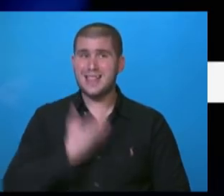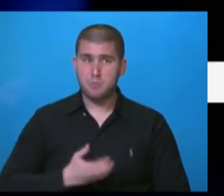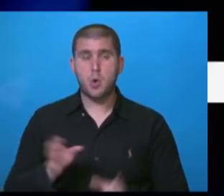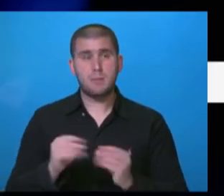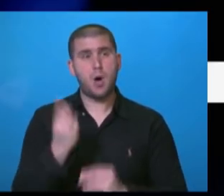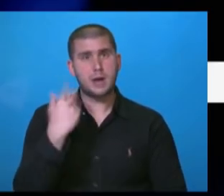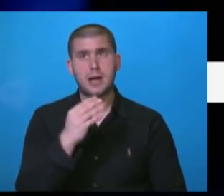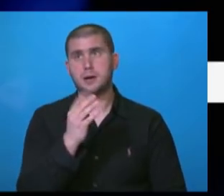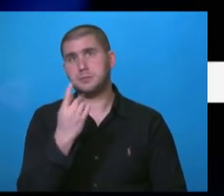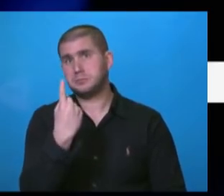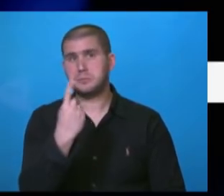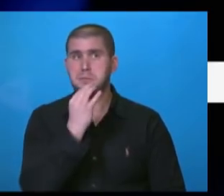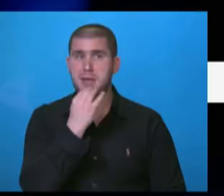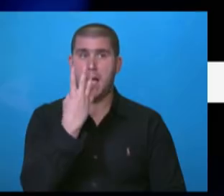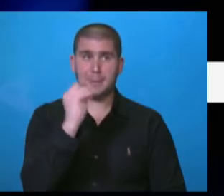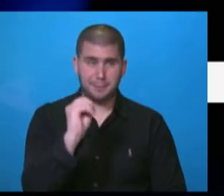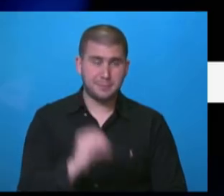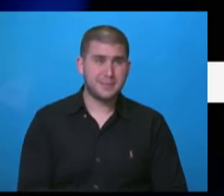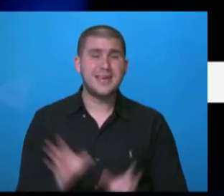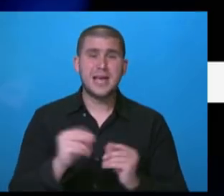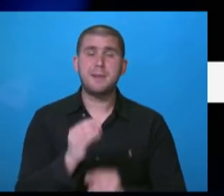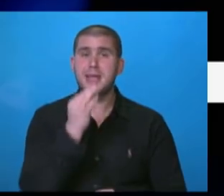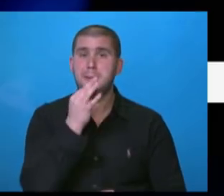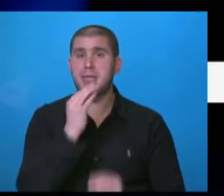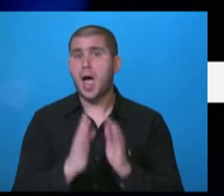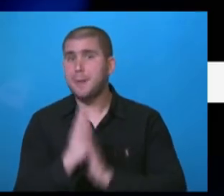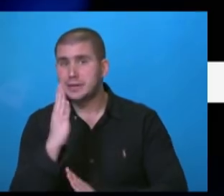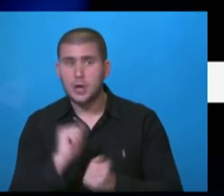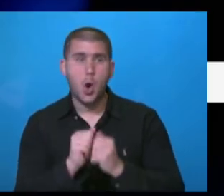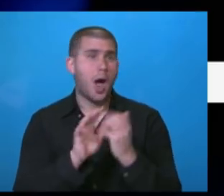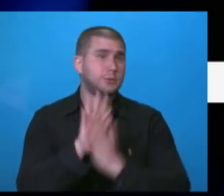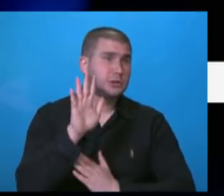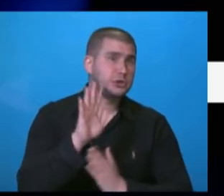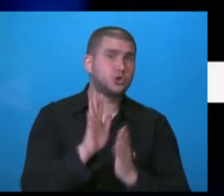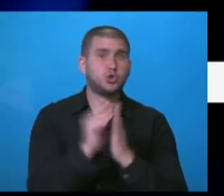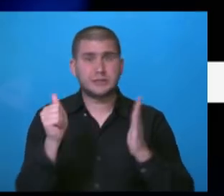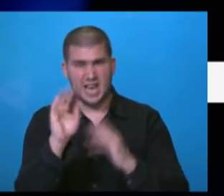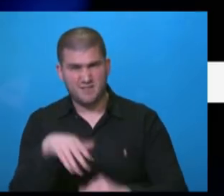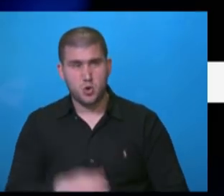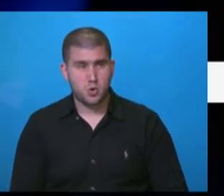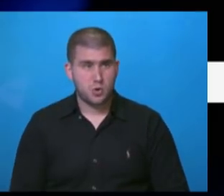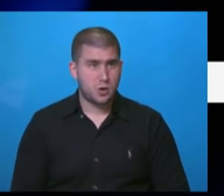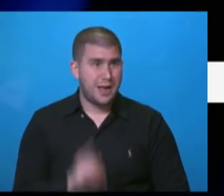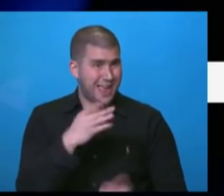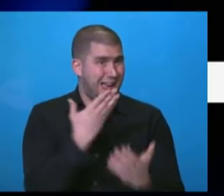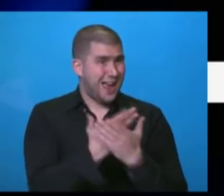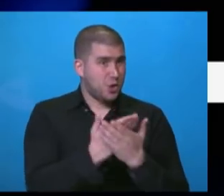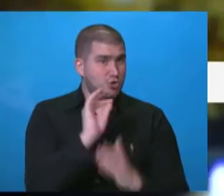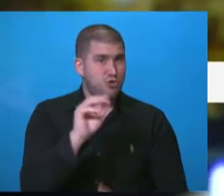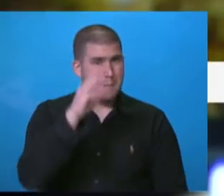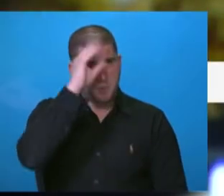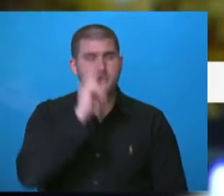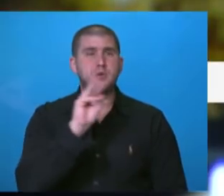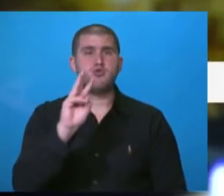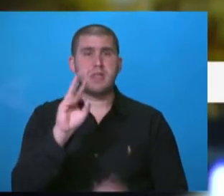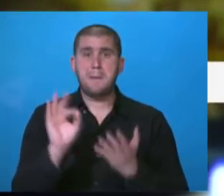אז בגיל בערך 40, עם נערים בני 14, 15, 16. עם עדות של שין שמופיע